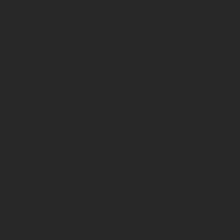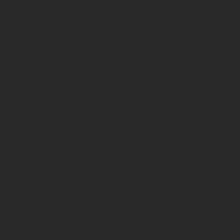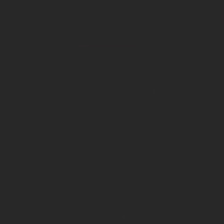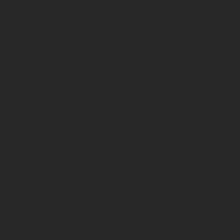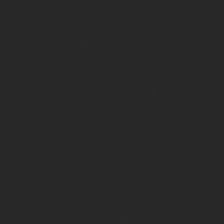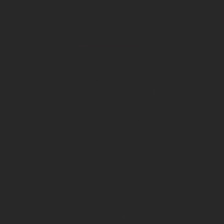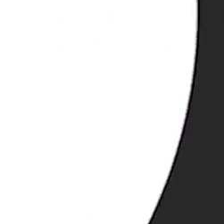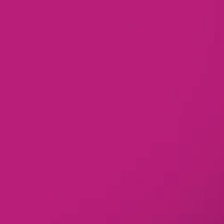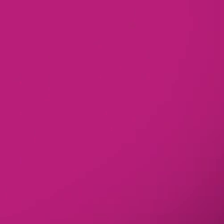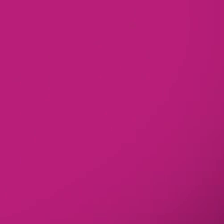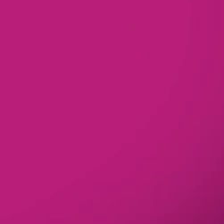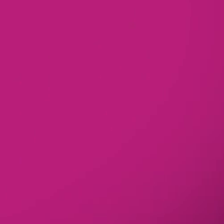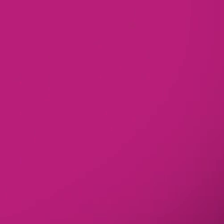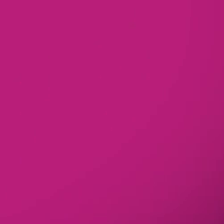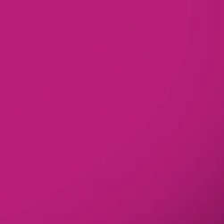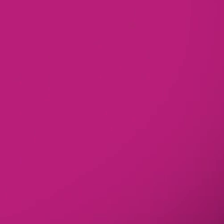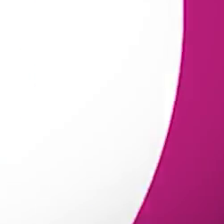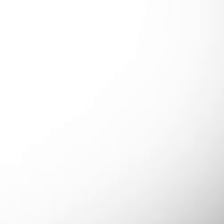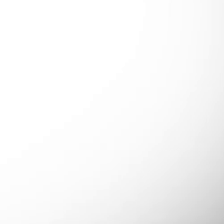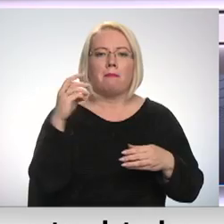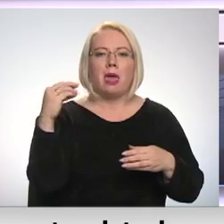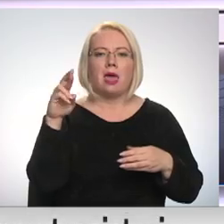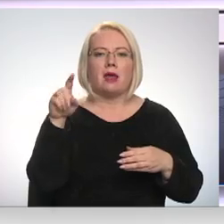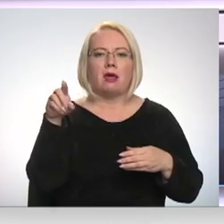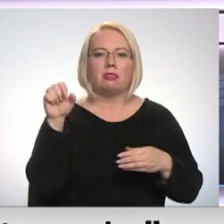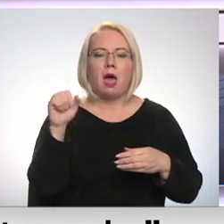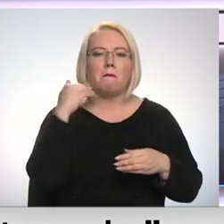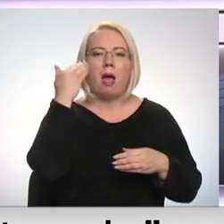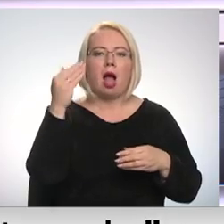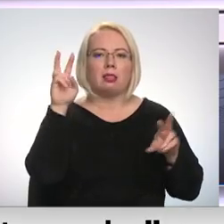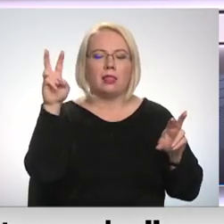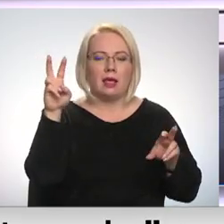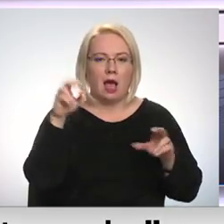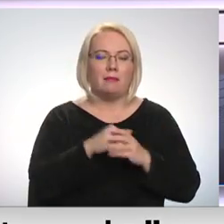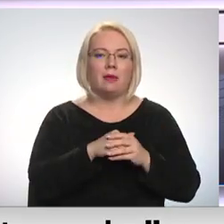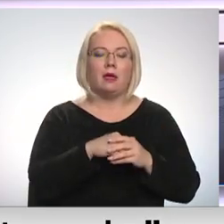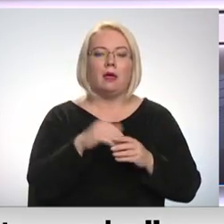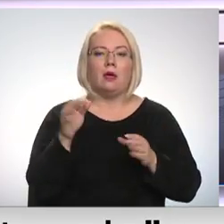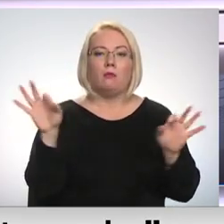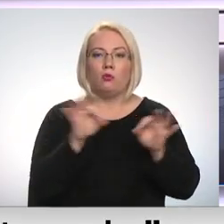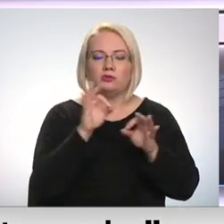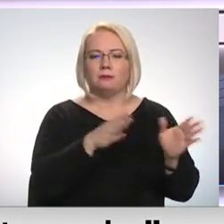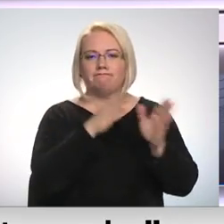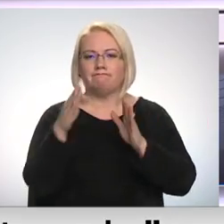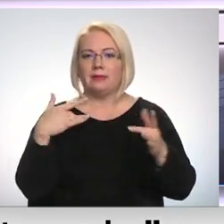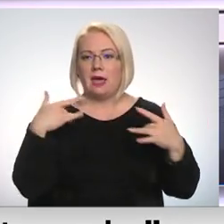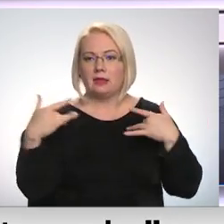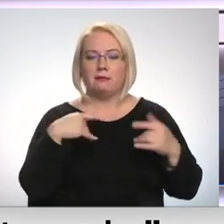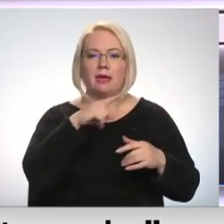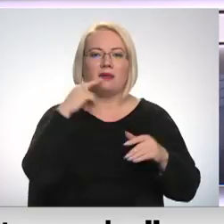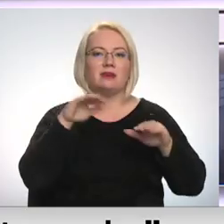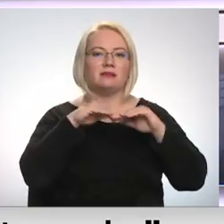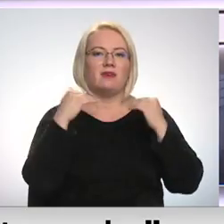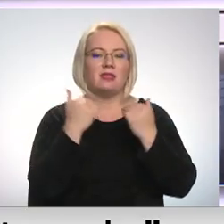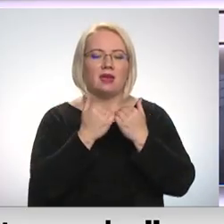Re, viss ēters ir te! Nu, un no mūzikas pie teātra, pie Krievijas federācijas prestižās